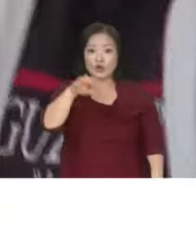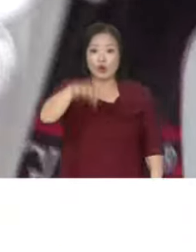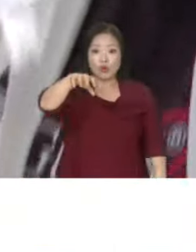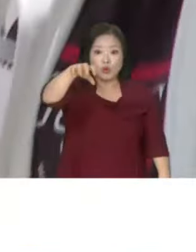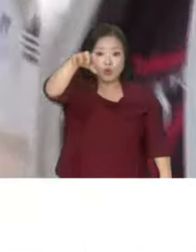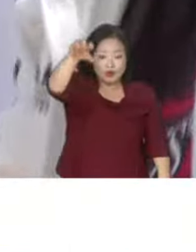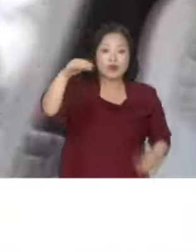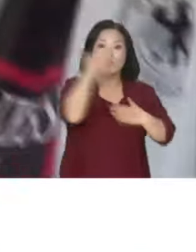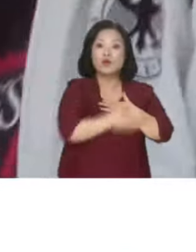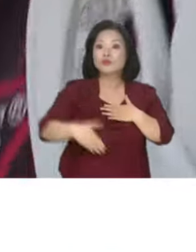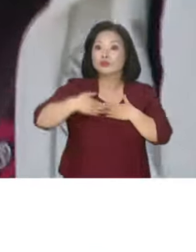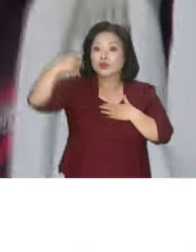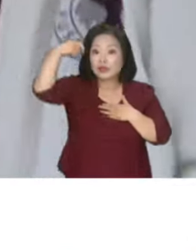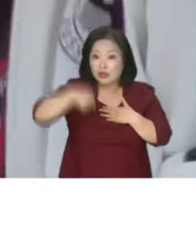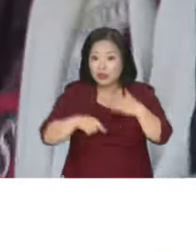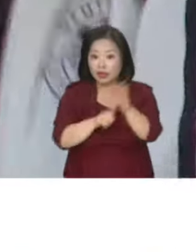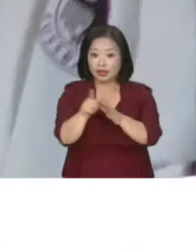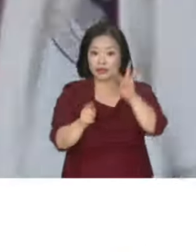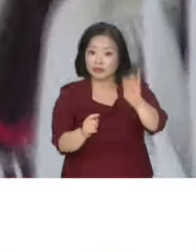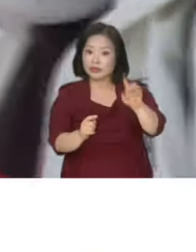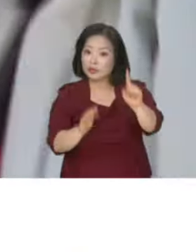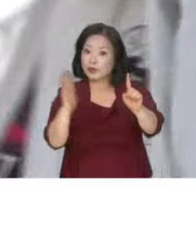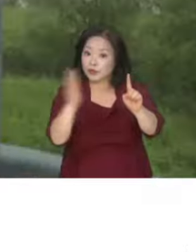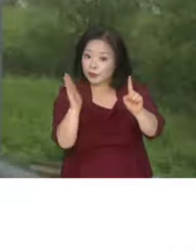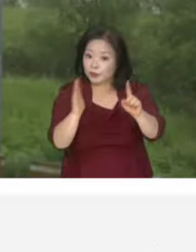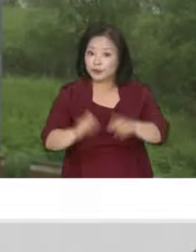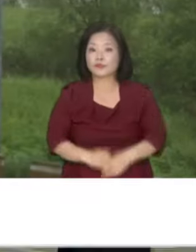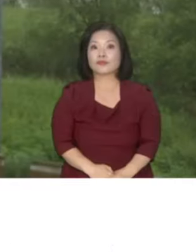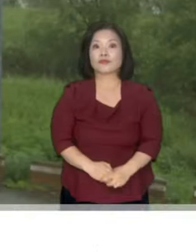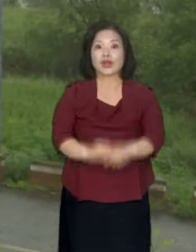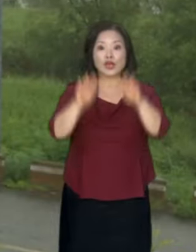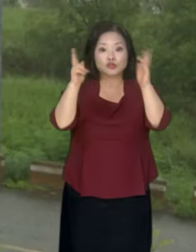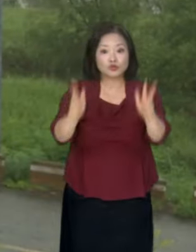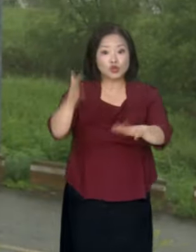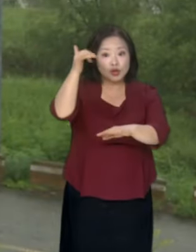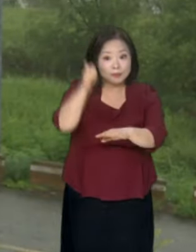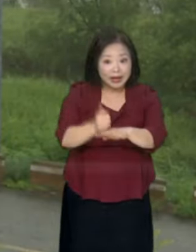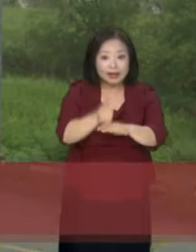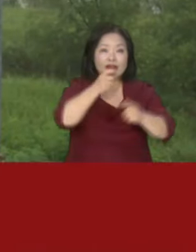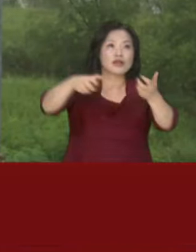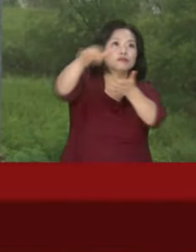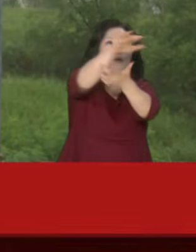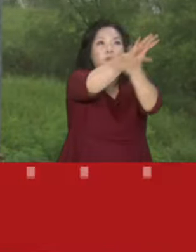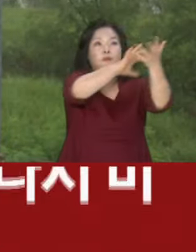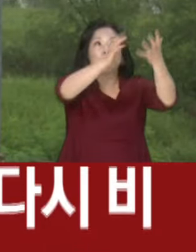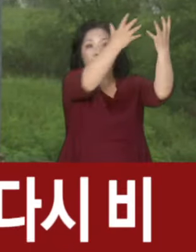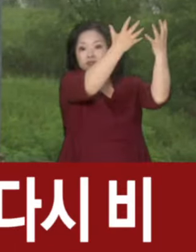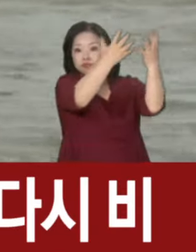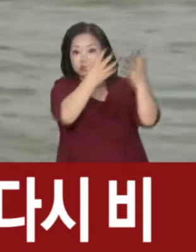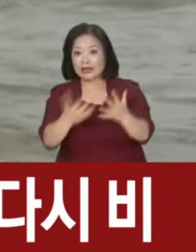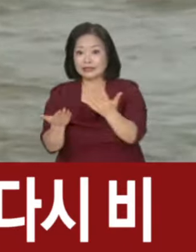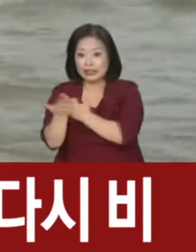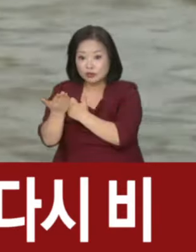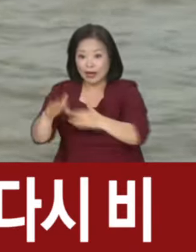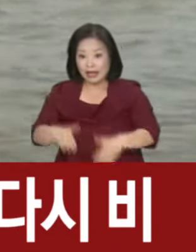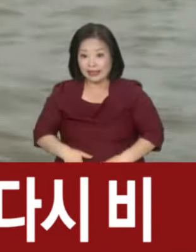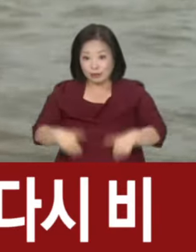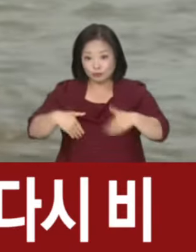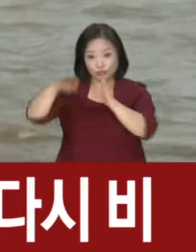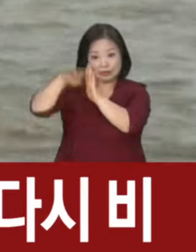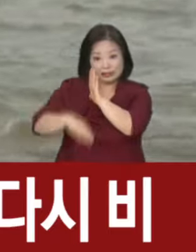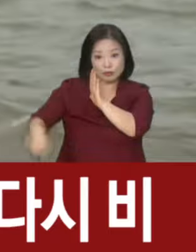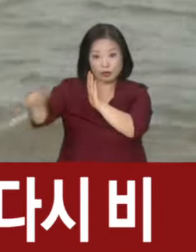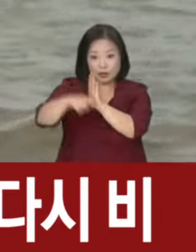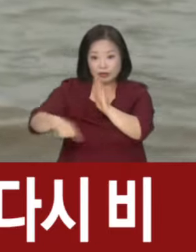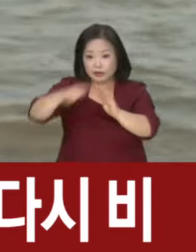최고 체감 온도가 31도 내외로 오르겠습니다. 주말에는 정체전선이 북상하면서 제주와 남부지방에 다시